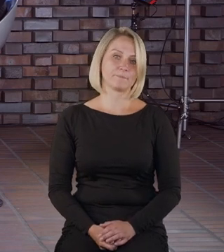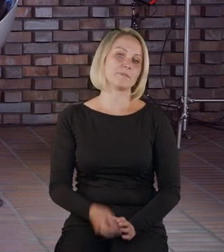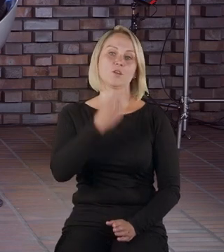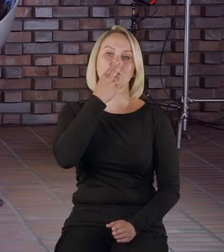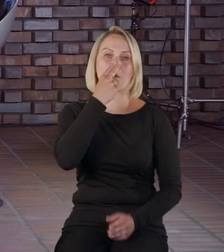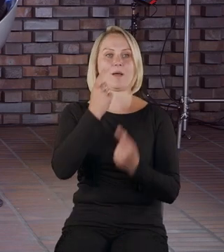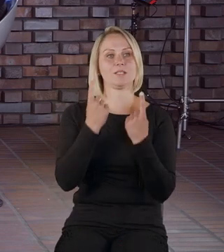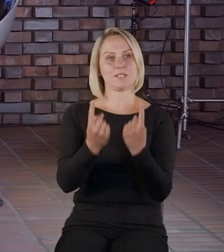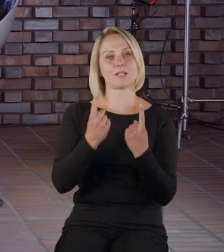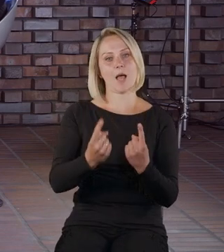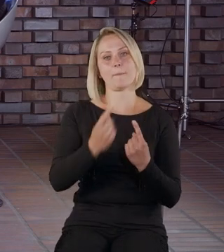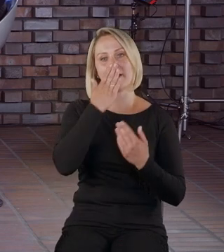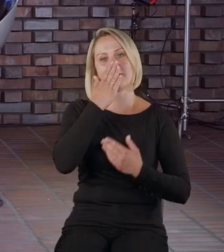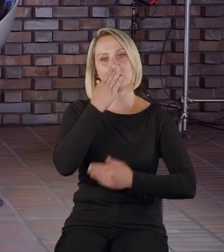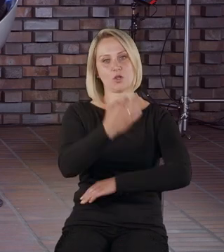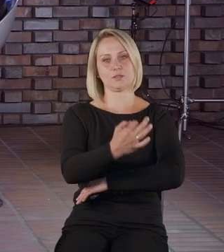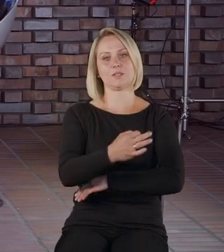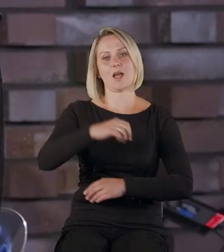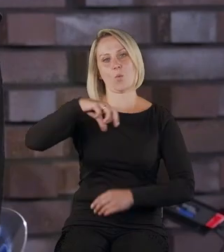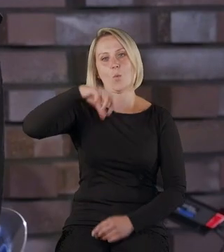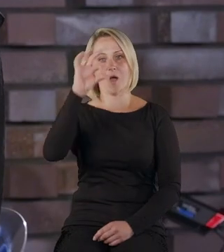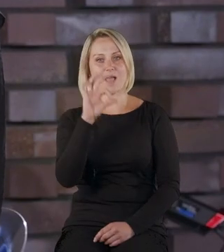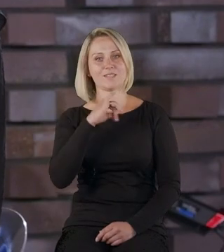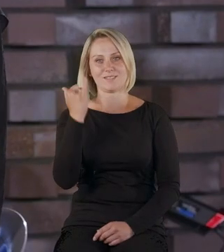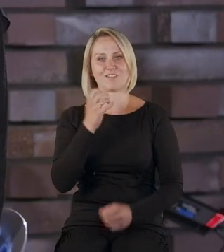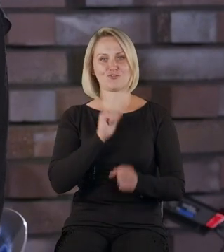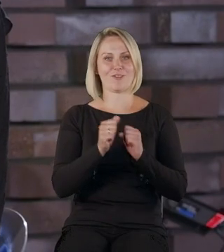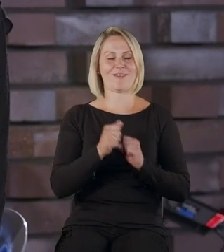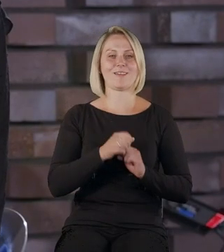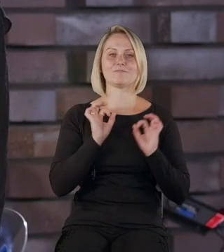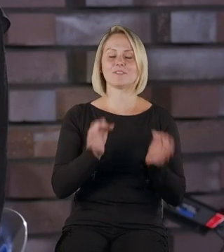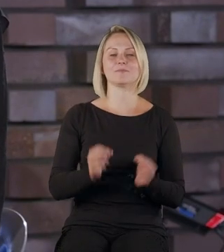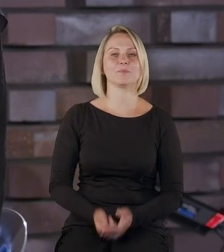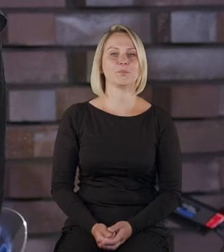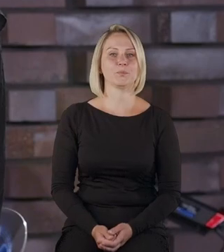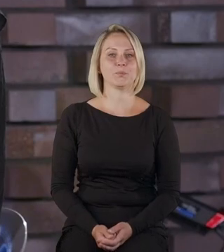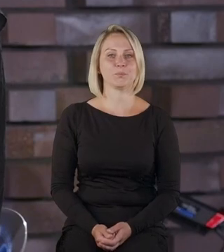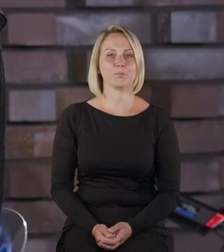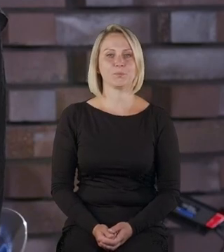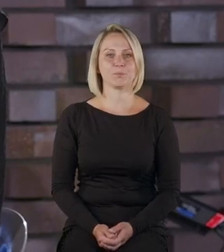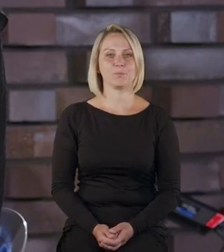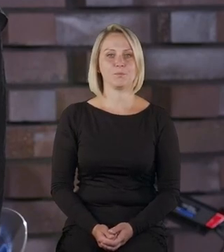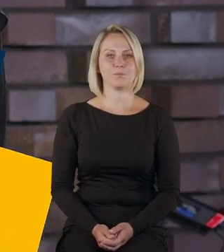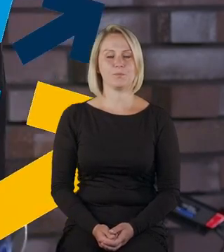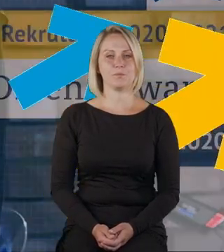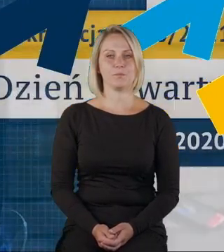Zobaczcie sami, że na Uniwersytecie Śląskim zawsze mierzymy wysoko.